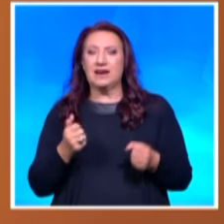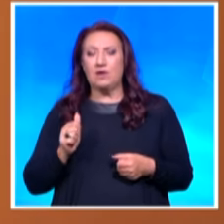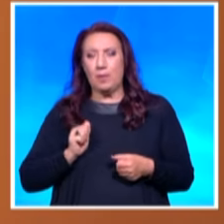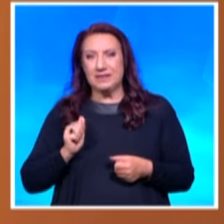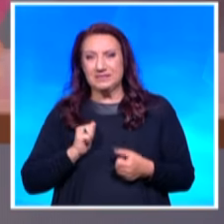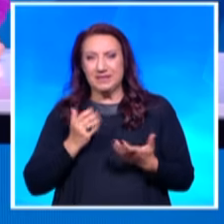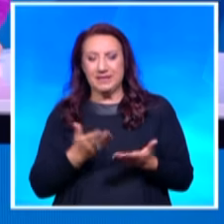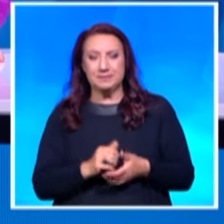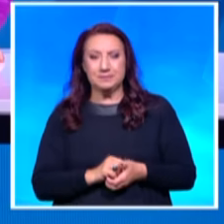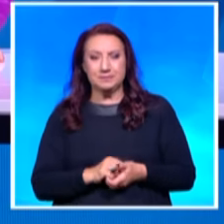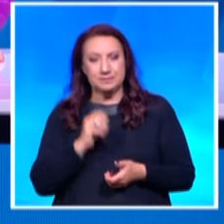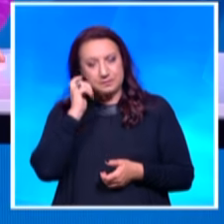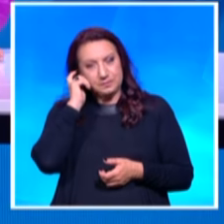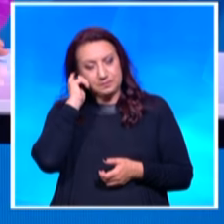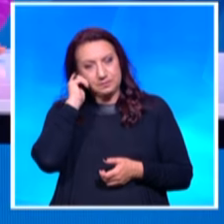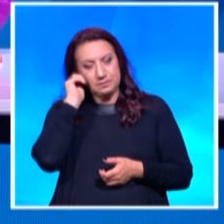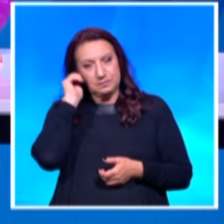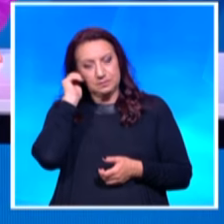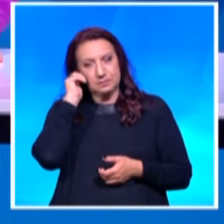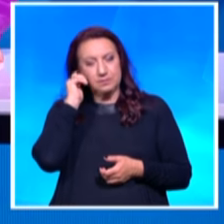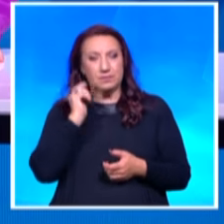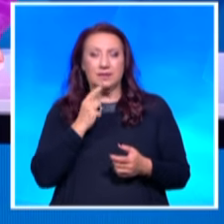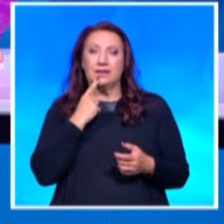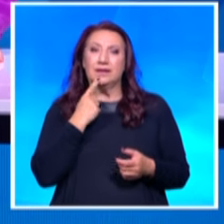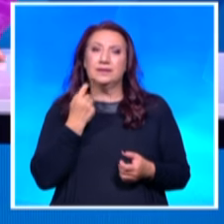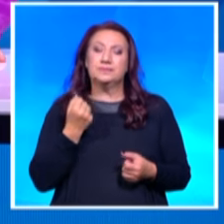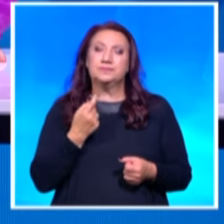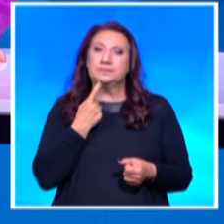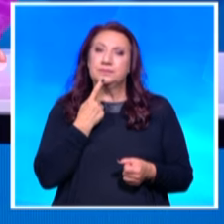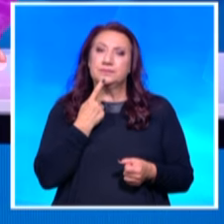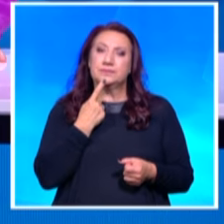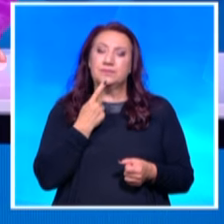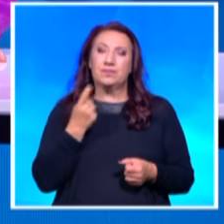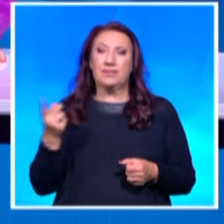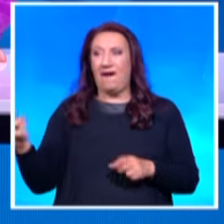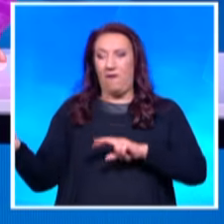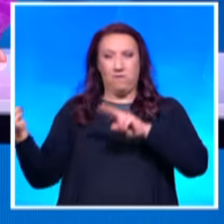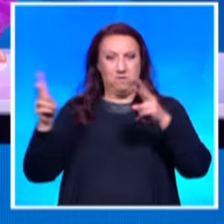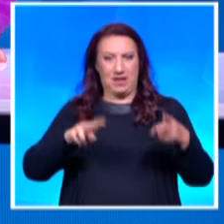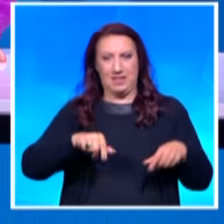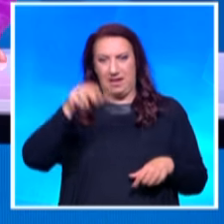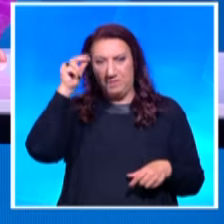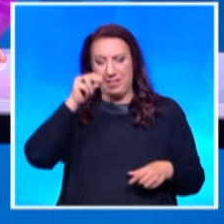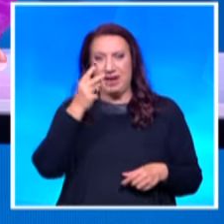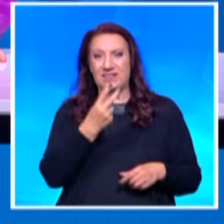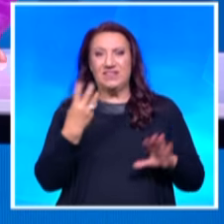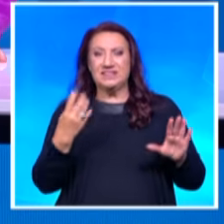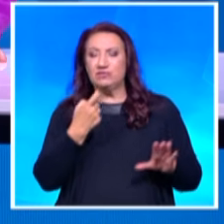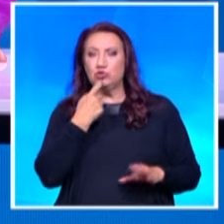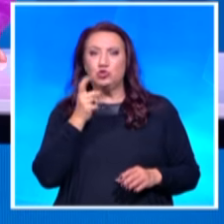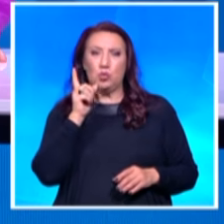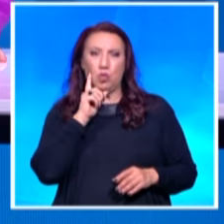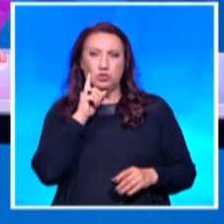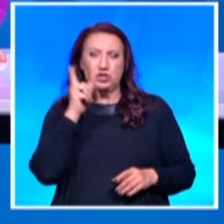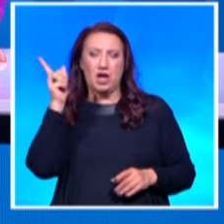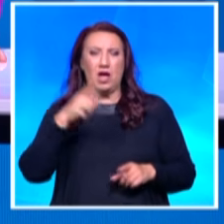Налбантова. Тема в развитие транспортираха у нас 29-годишния привърженик на Левски, който беше намушкан с нож в